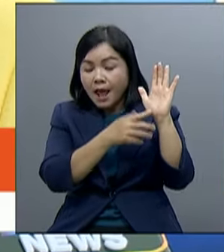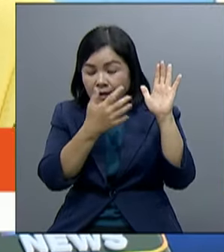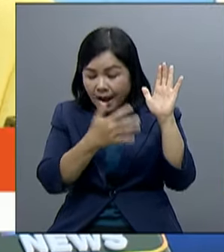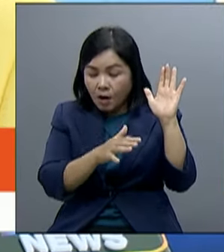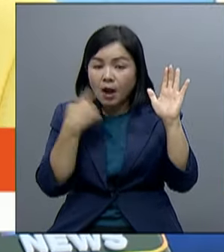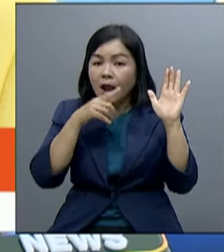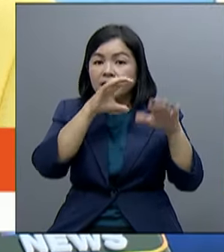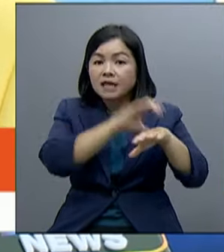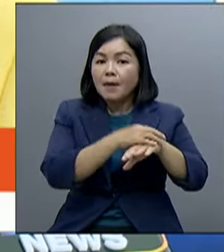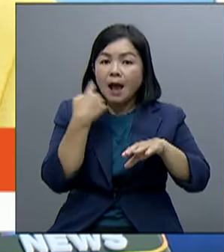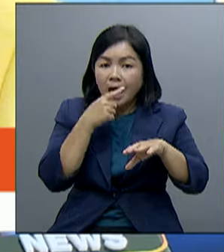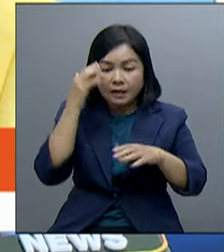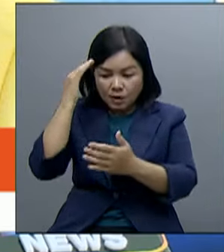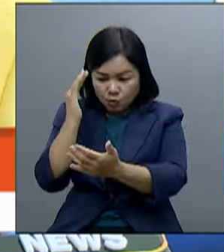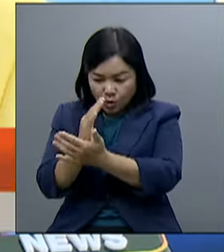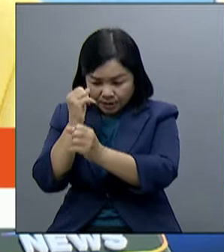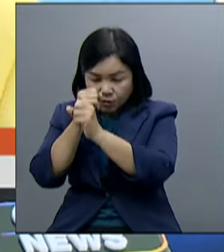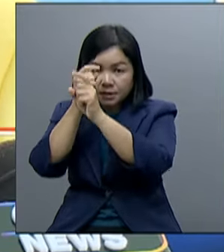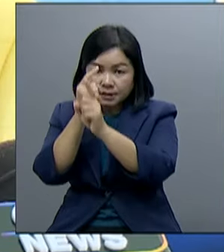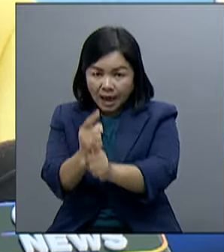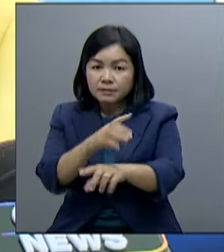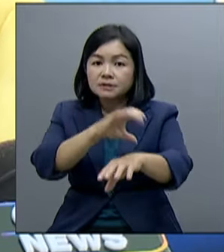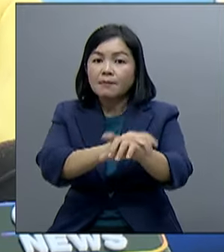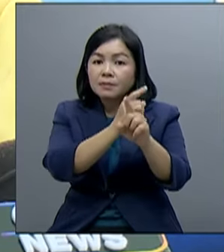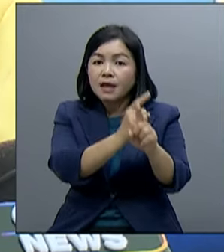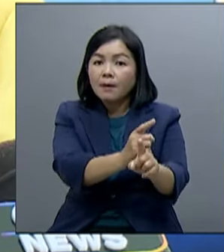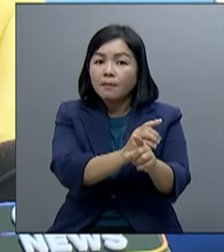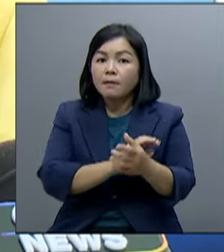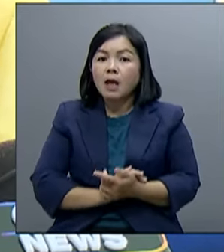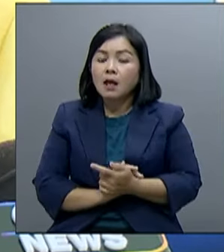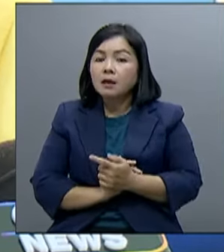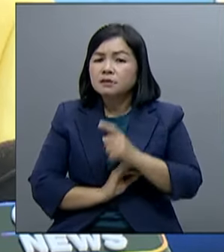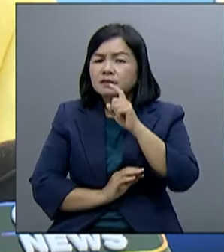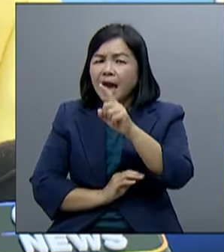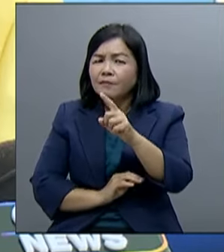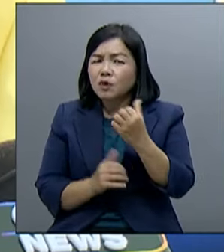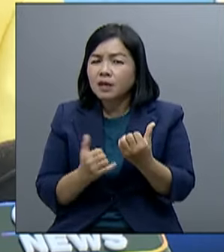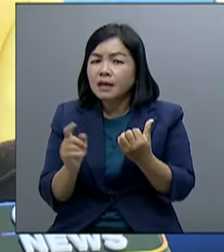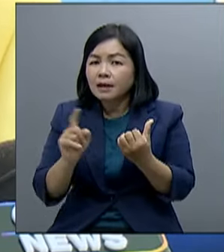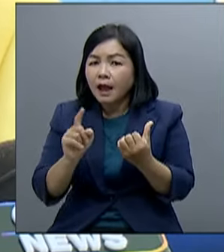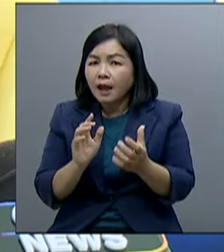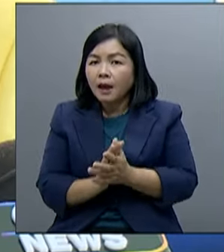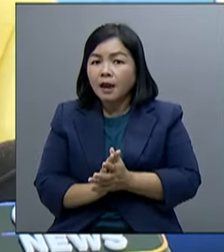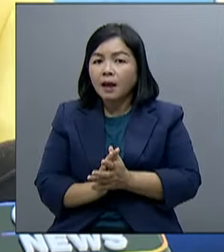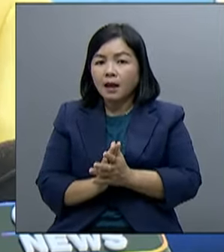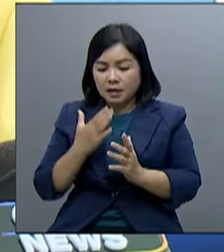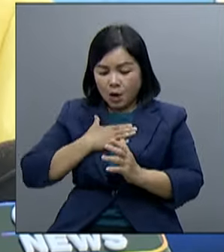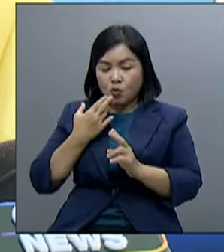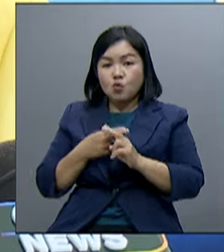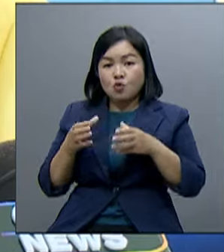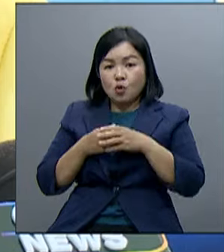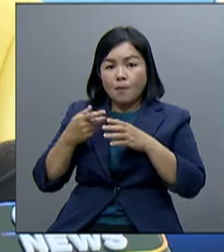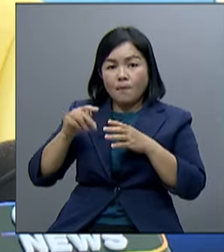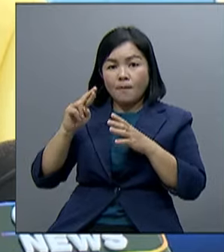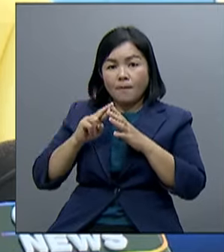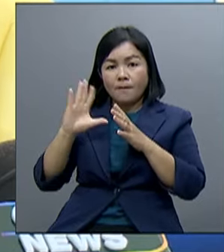อสาให้จับกุมตำรวจก็ต้องไปจับกุมนะาพื่อไทยมีการพูดคุยเรื่องกันอ่านี่อยู่พรรคประชาชาติ